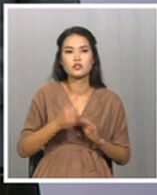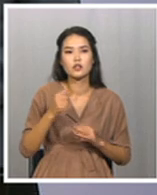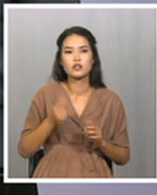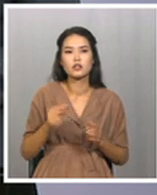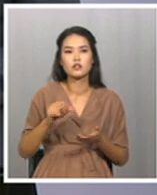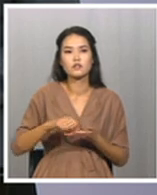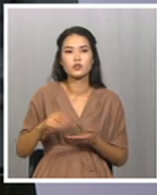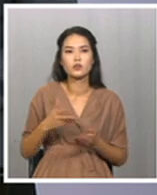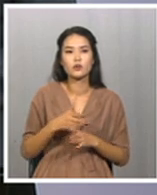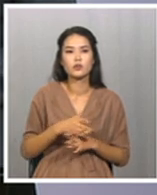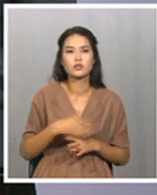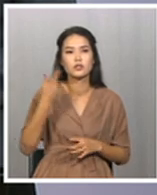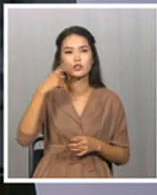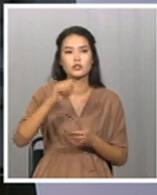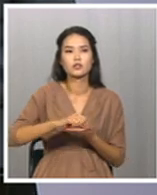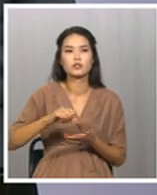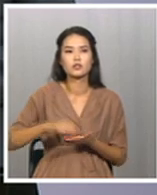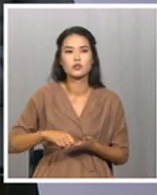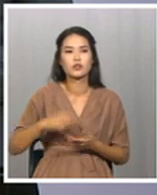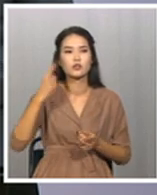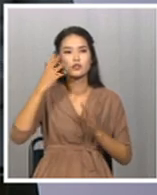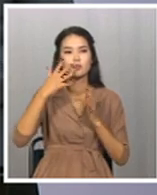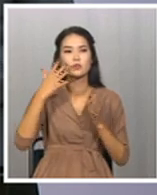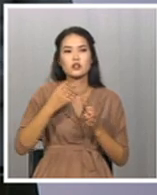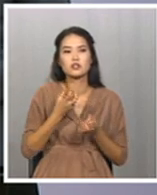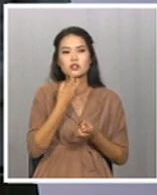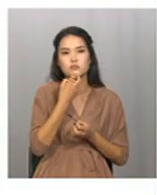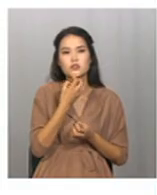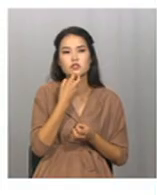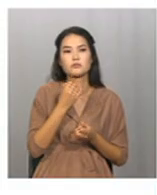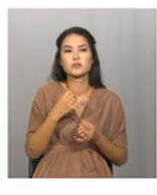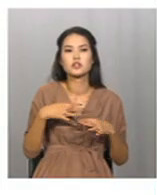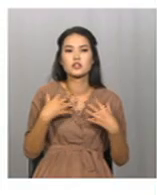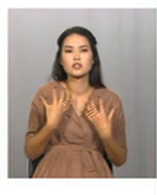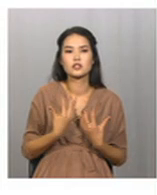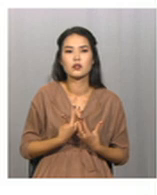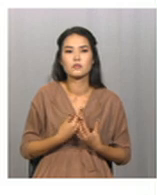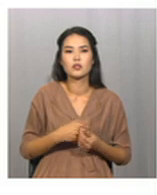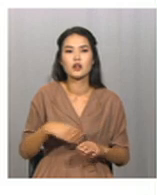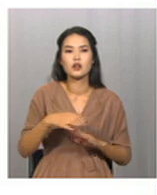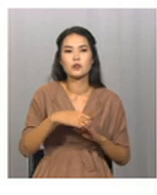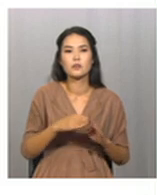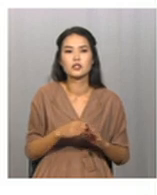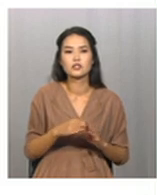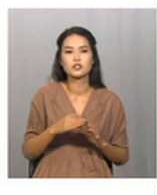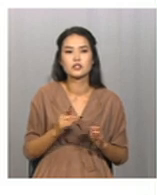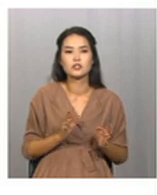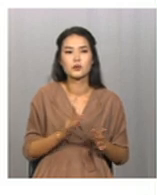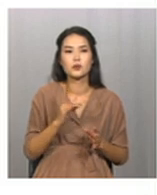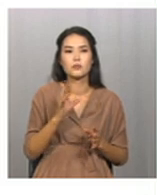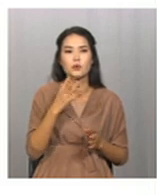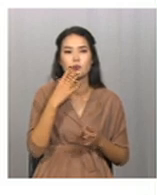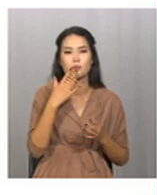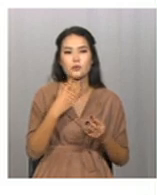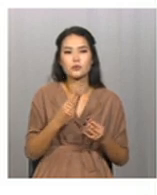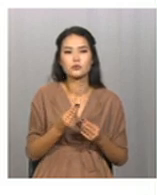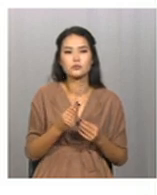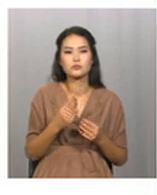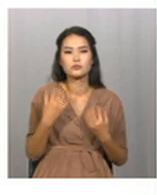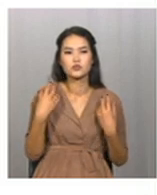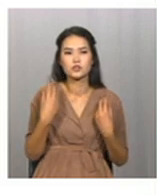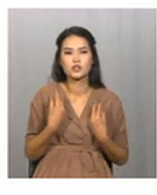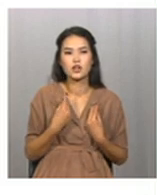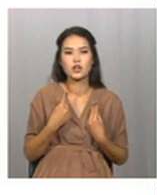гостей герой изображен смешным, немного растерянным. Пальцы забегали по борту